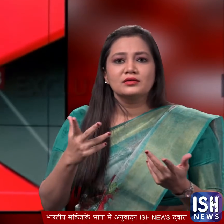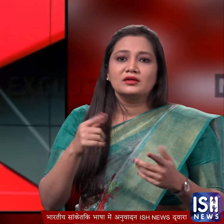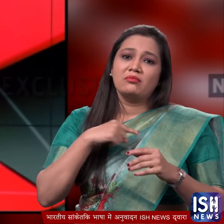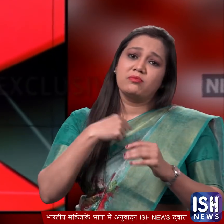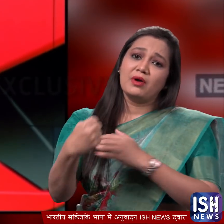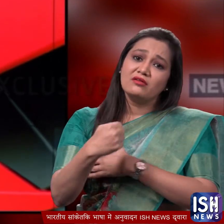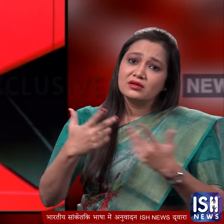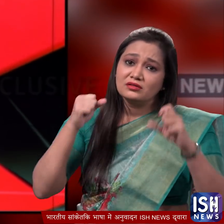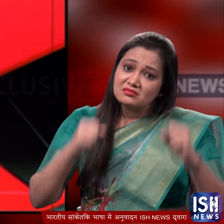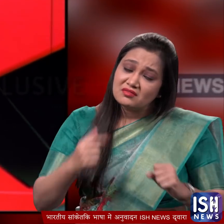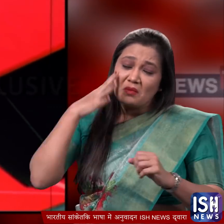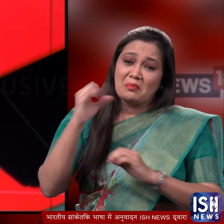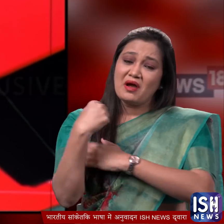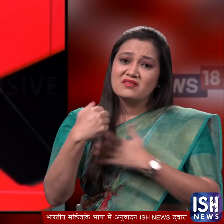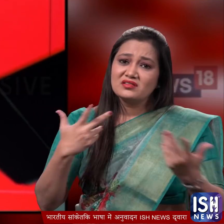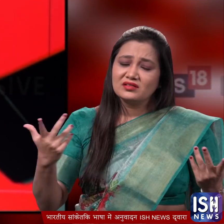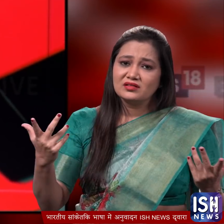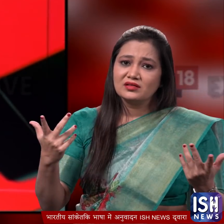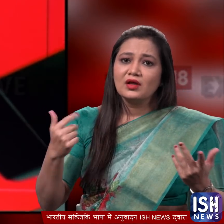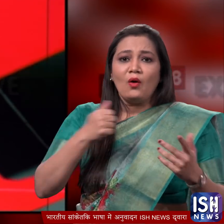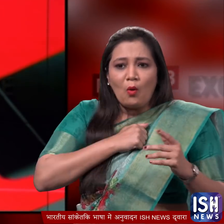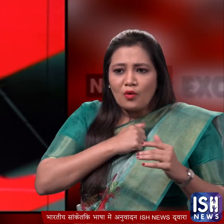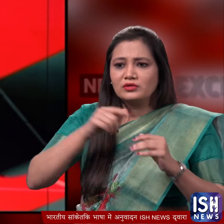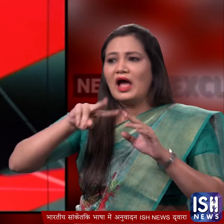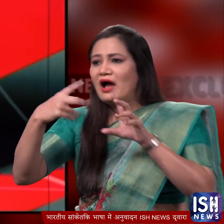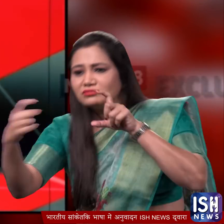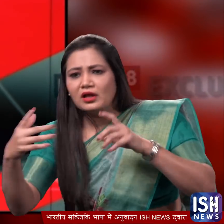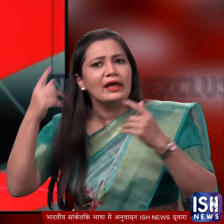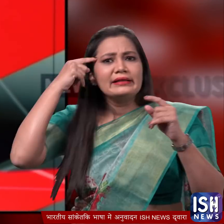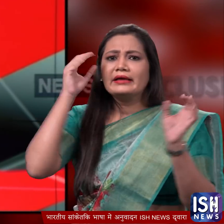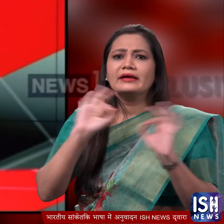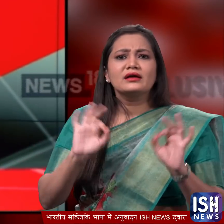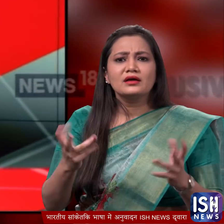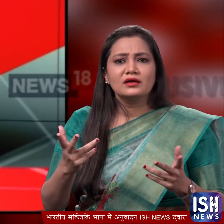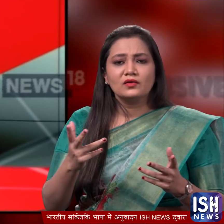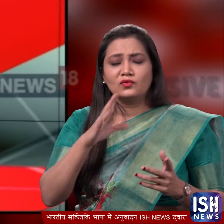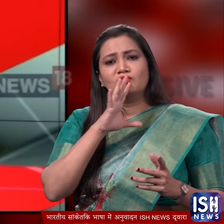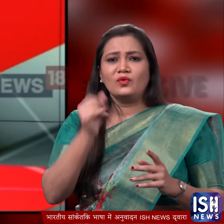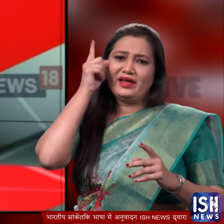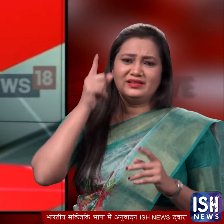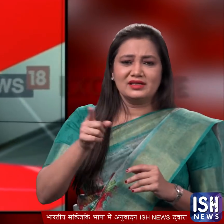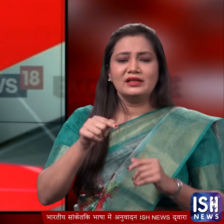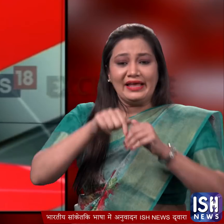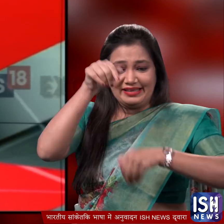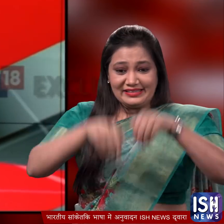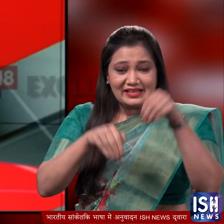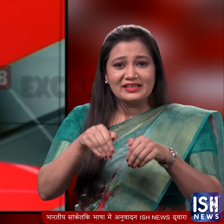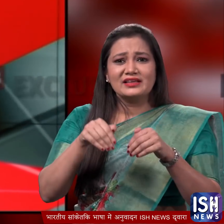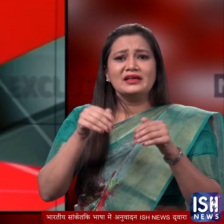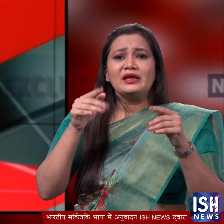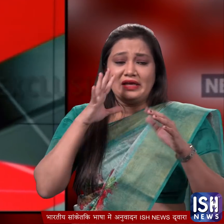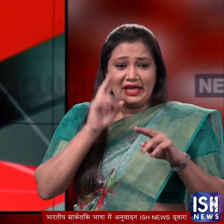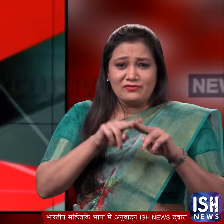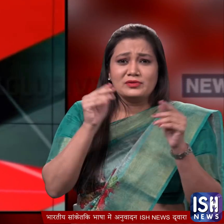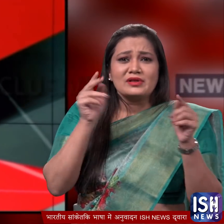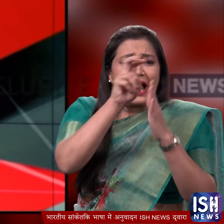कि कुर्सी पाने की चाह जब सिर पर सवार हो जाती है तो अपना पराया कुछ नहीं दिखता। वैसे भी यह मानी हुई बात है कि चुनाव